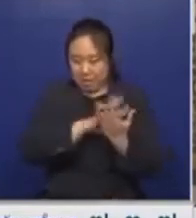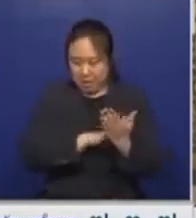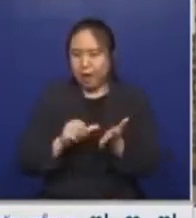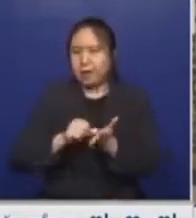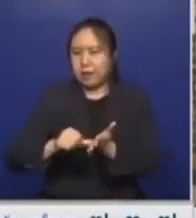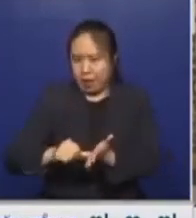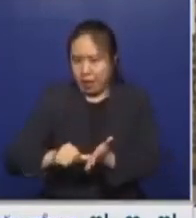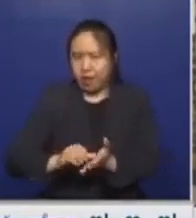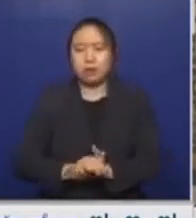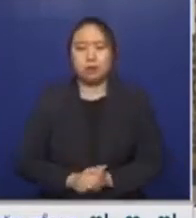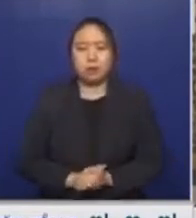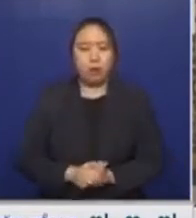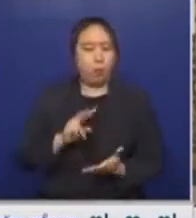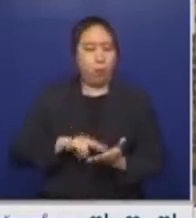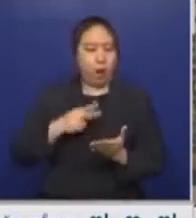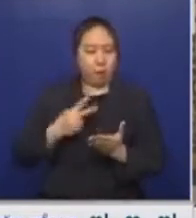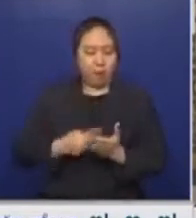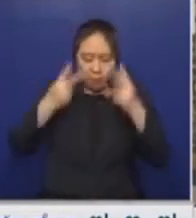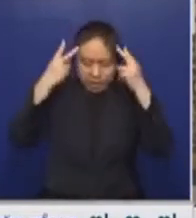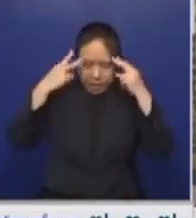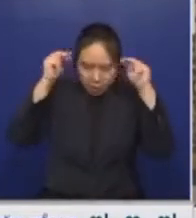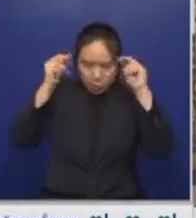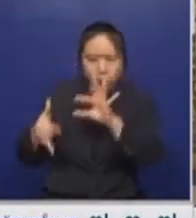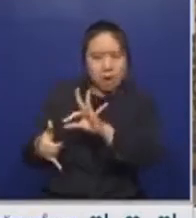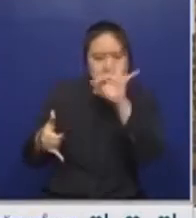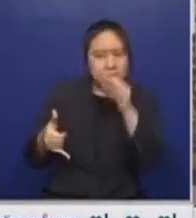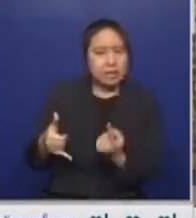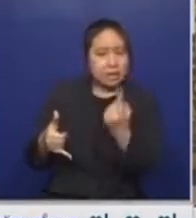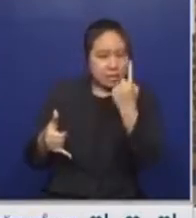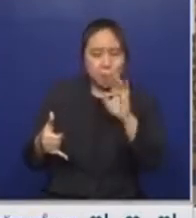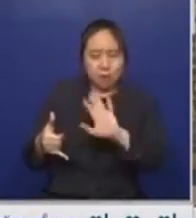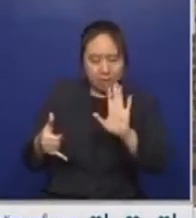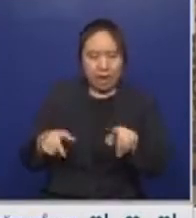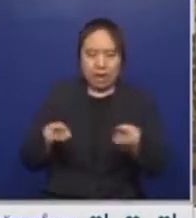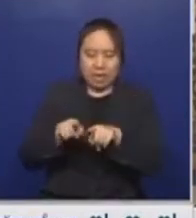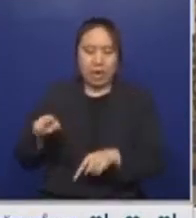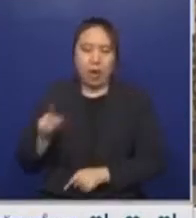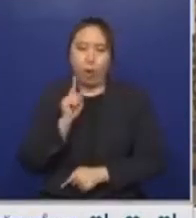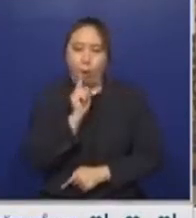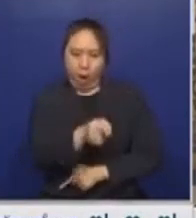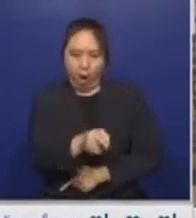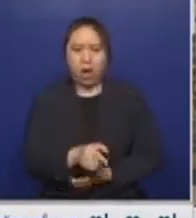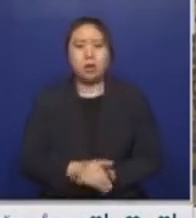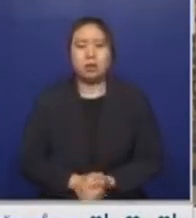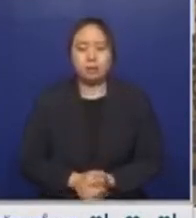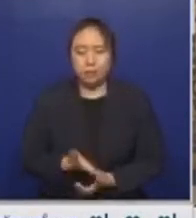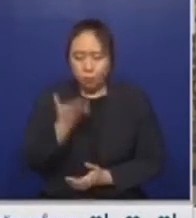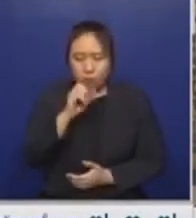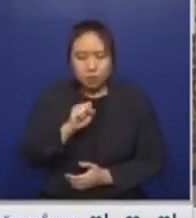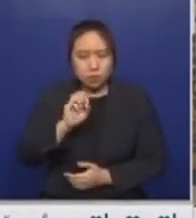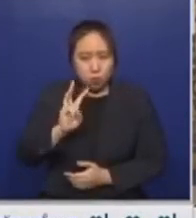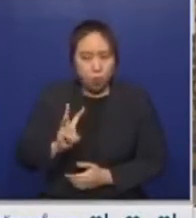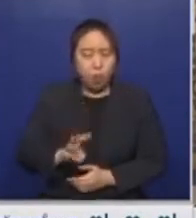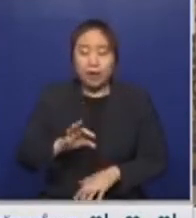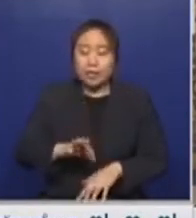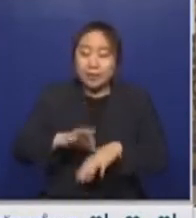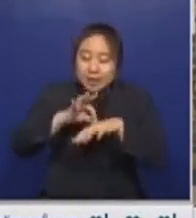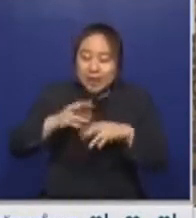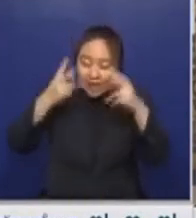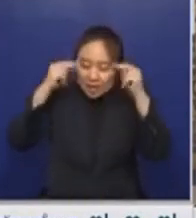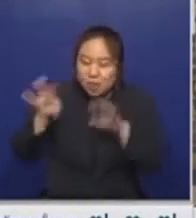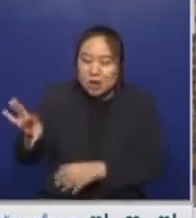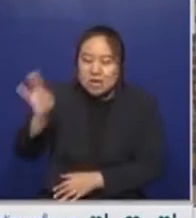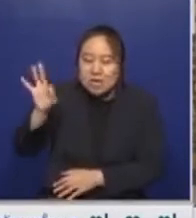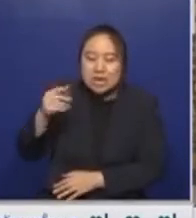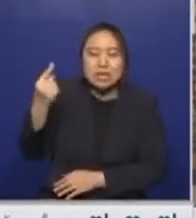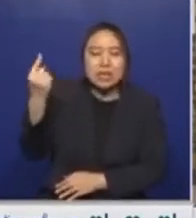ใช่ว่าจะมาเลือกนายกแต่อย่างเดียวนะครับเนี่ยใส่ร้ายครับเพราะสวไม่ได้มาทำเลือกนายกอย่างเดียวนะครับแ